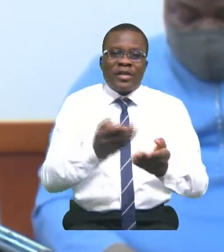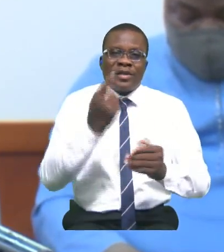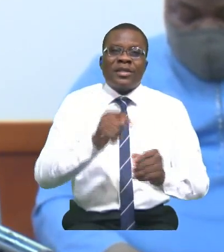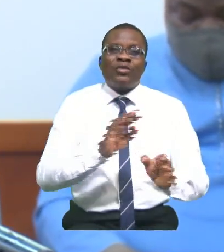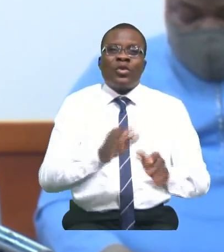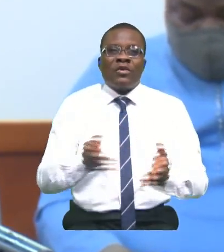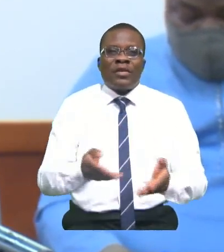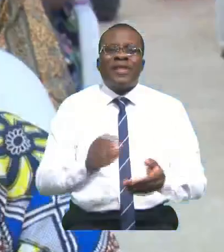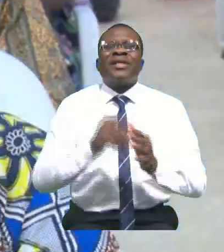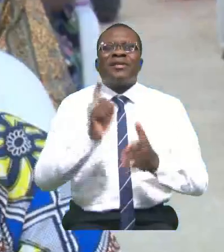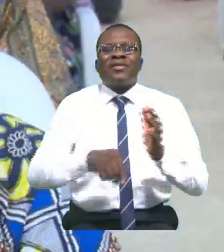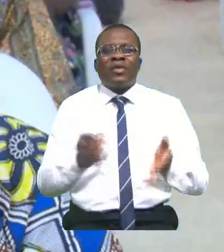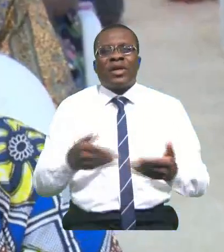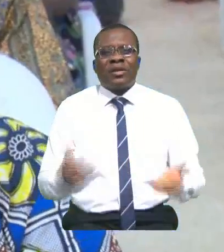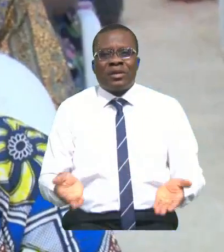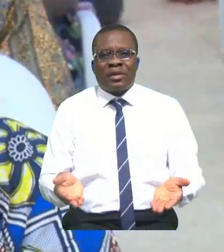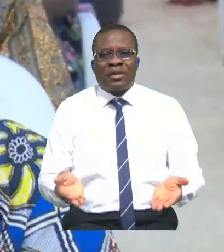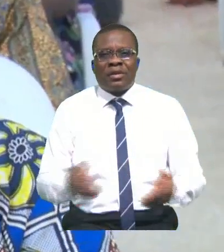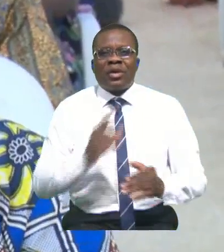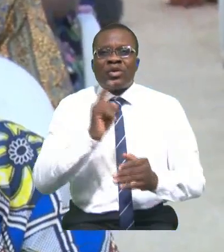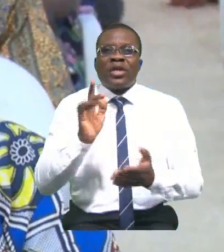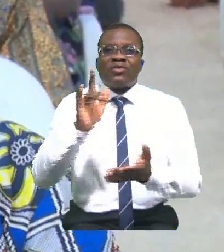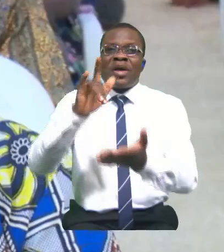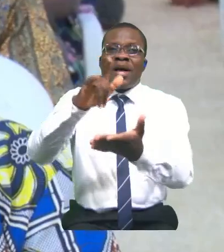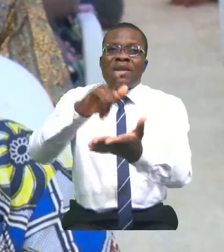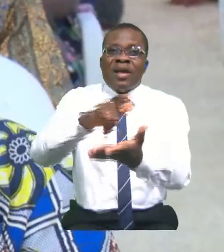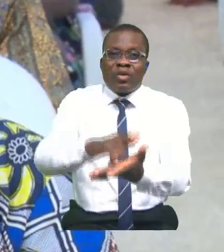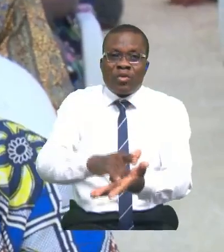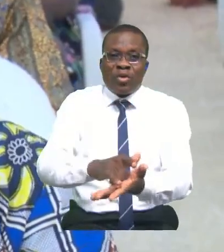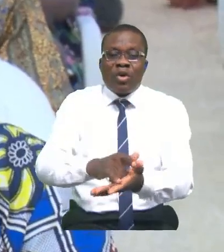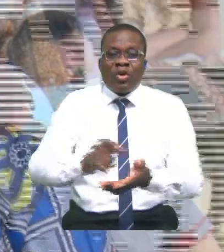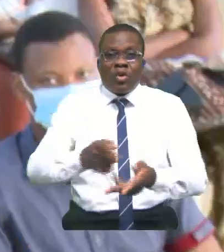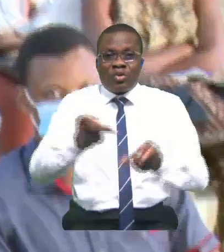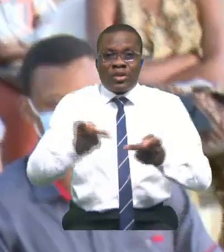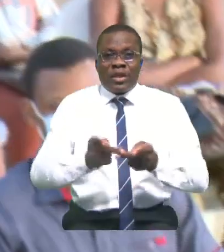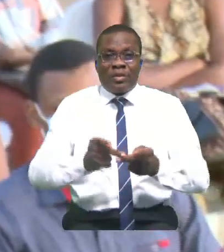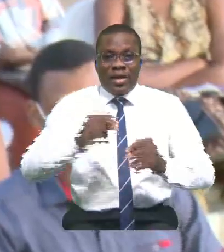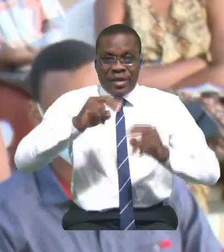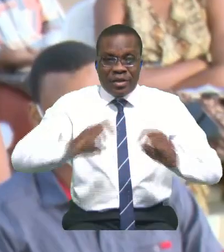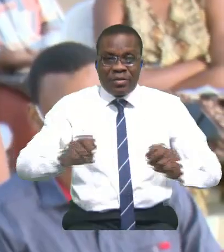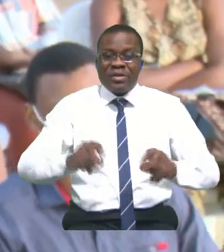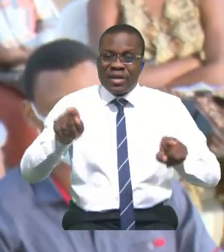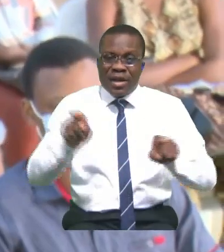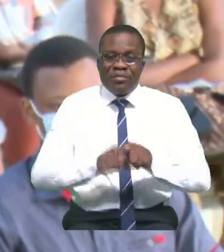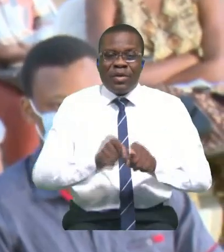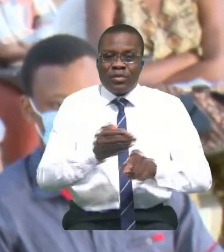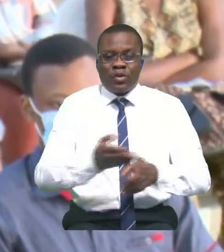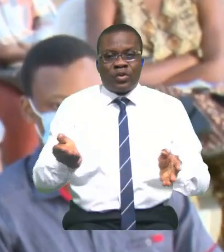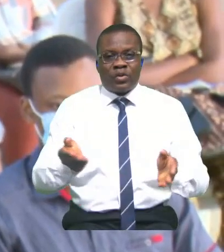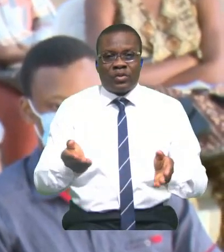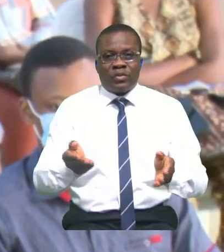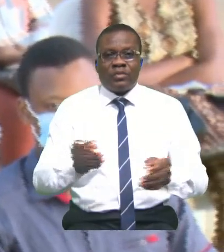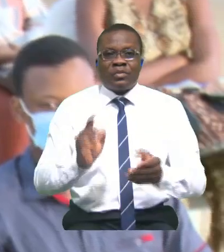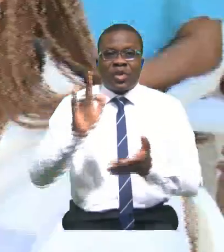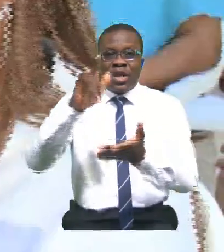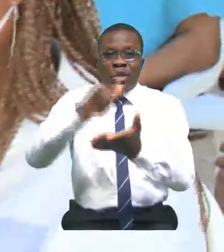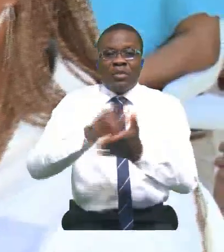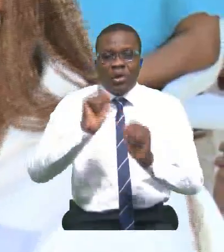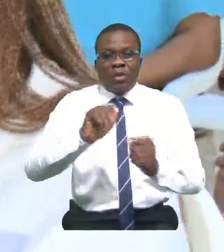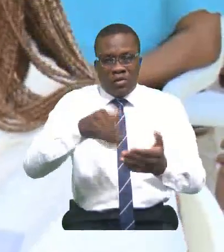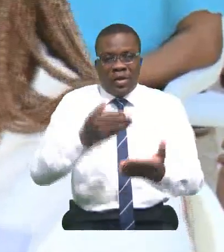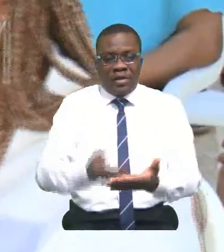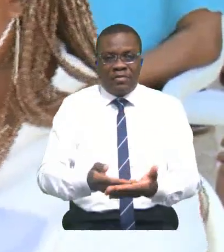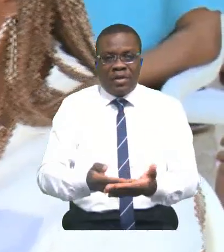ça signifie quoi que ce soit à l'aéroport ou sur les sites de dépissage c'est la même chose à l'aéroport peuvent arriver